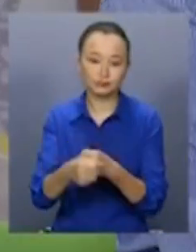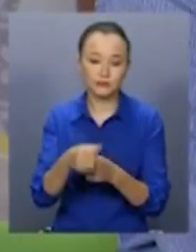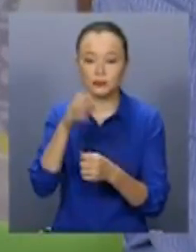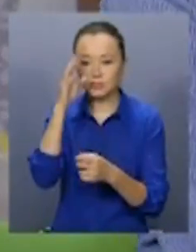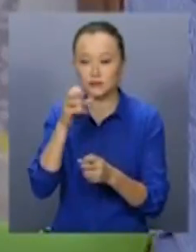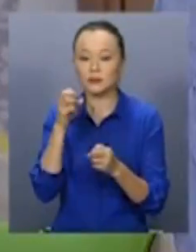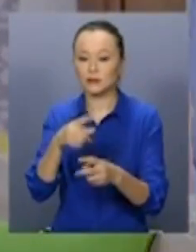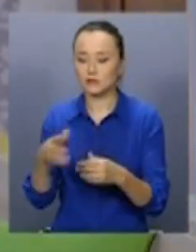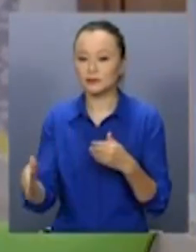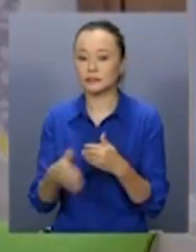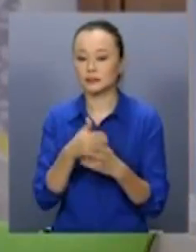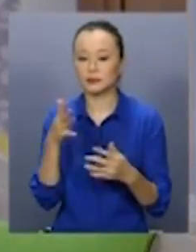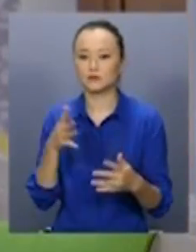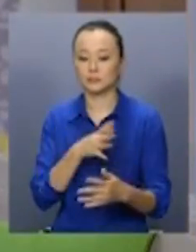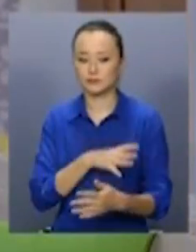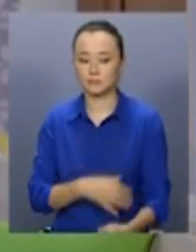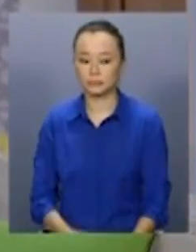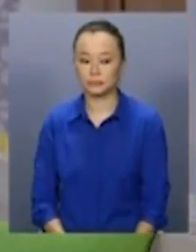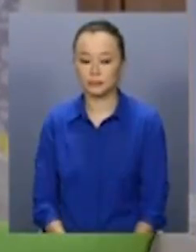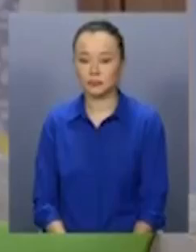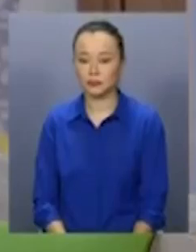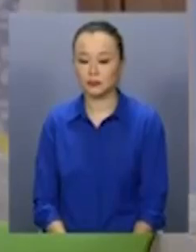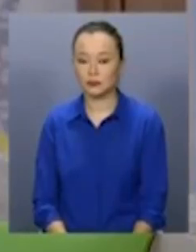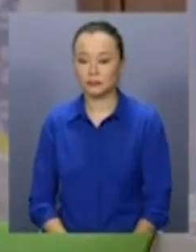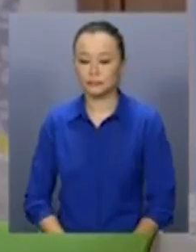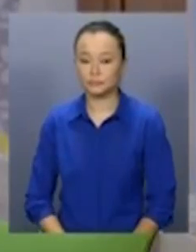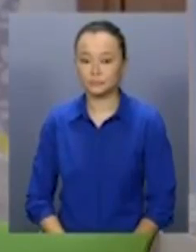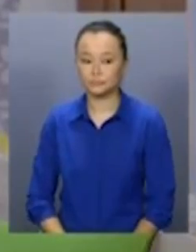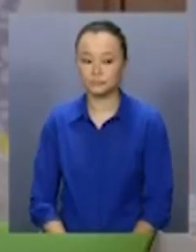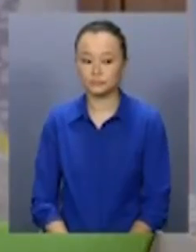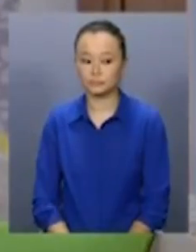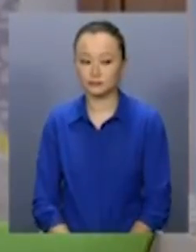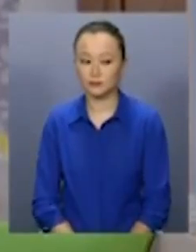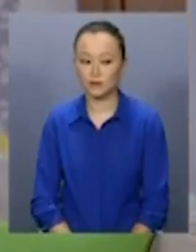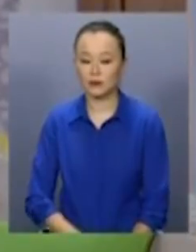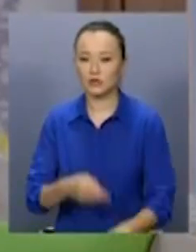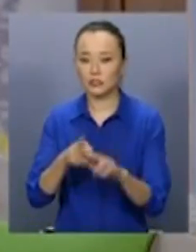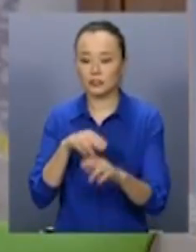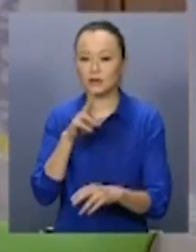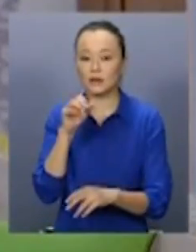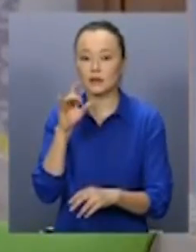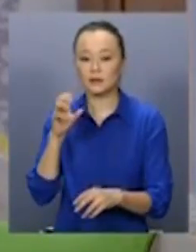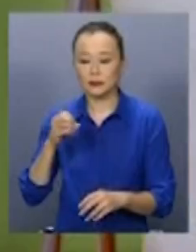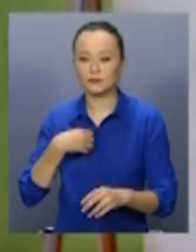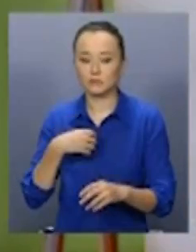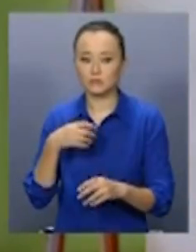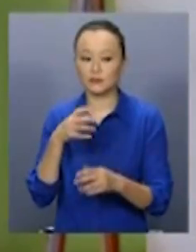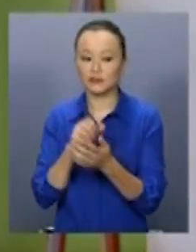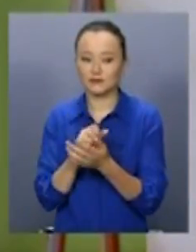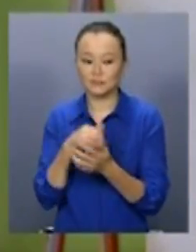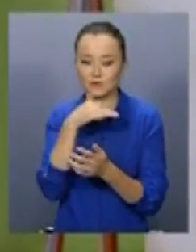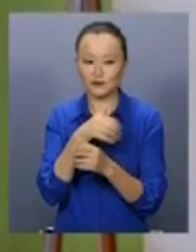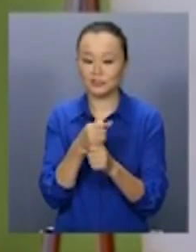қалай жазалайтынсыз? Ол енді мен каратэмен шұғылданғаннан бері көп төбелескен жоқпын. Өйткені